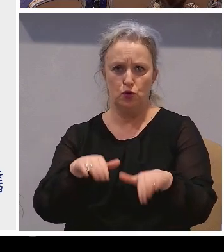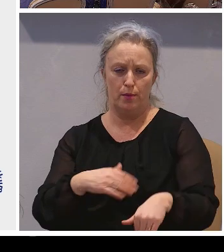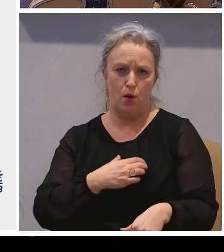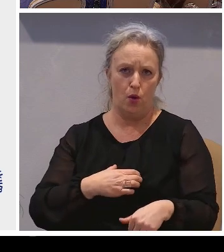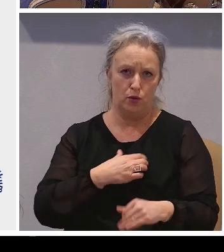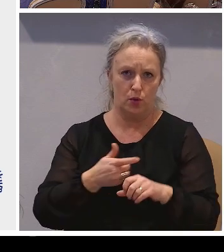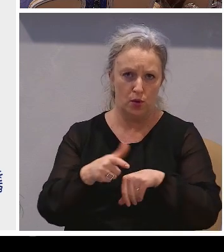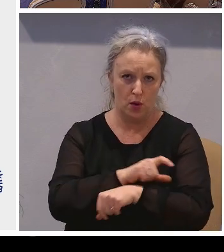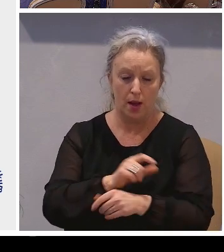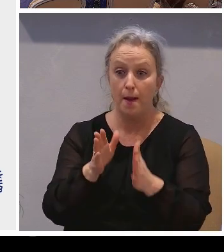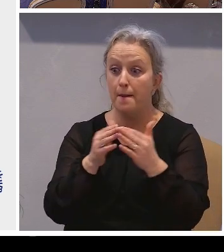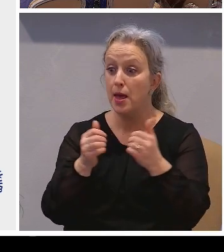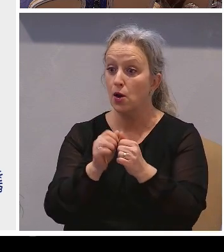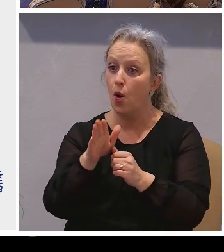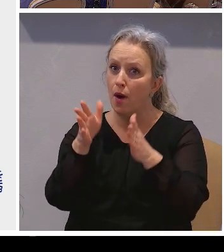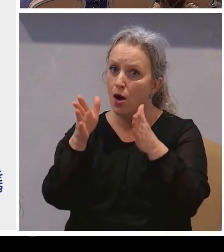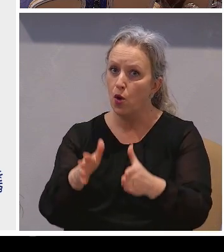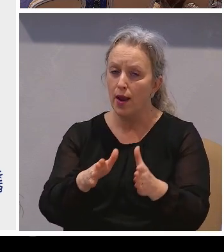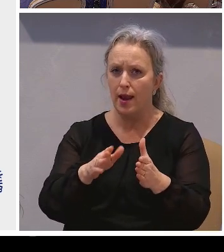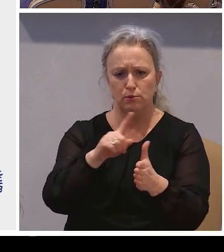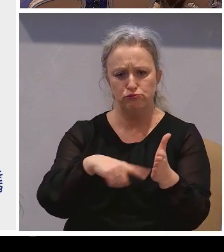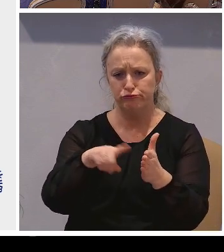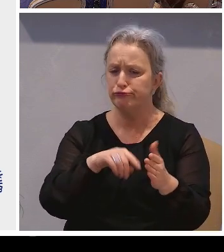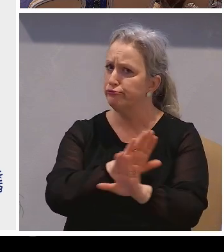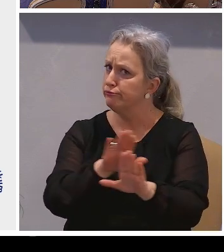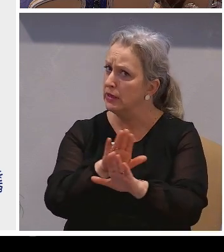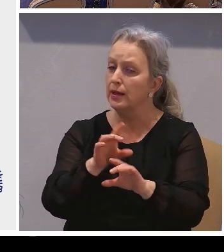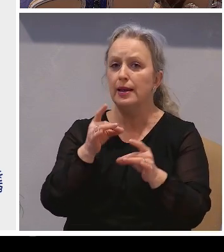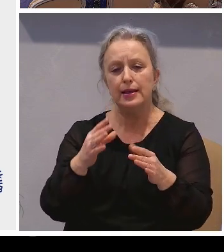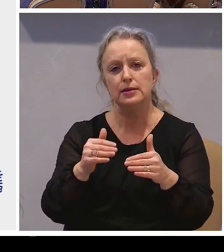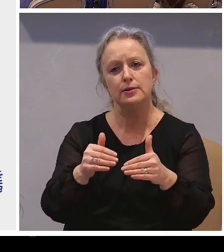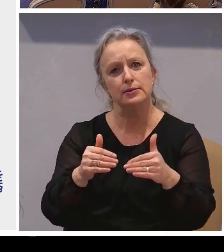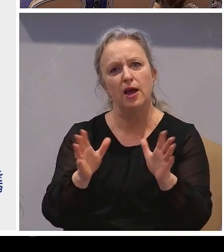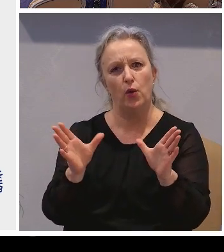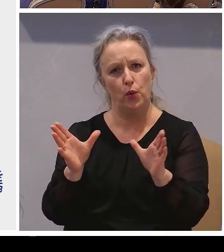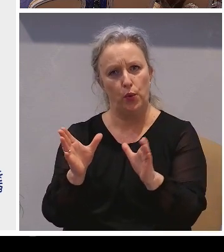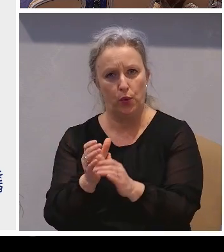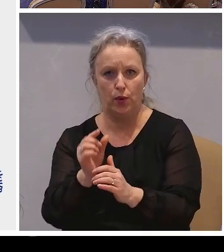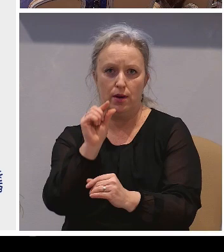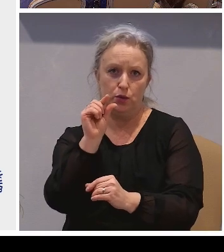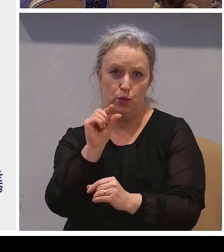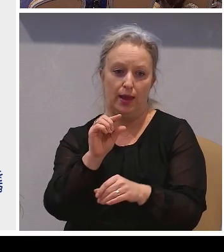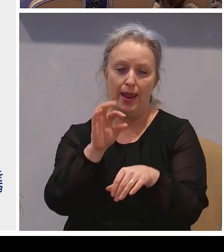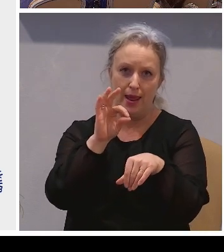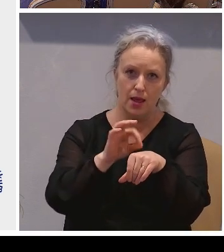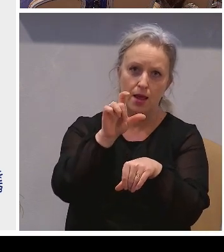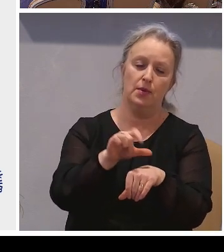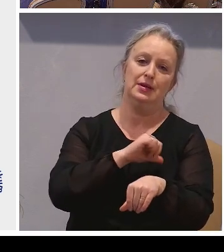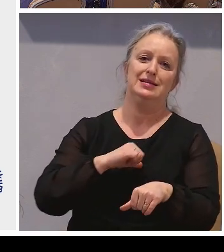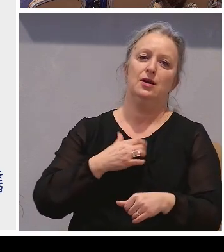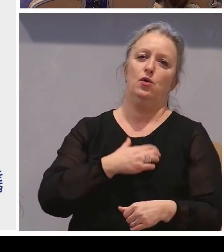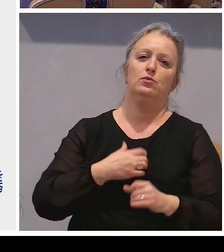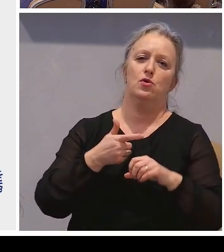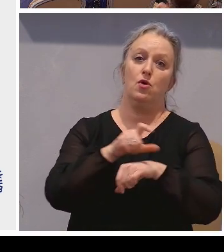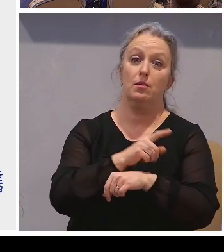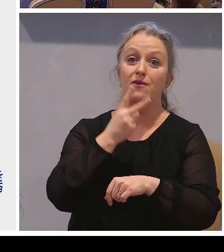central. roll, me ei tühista seda, aga see peab, nad peavad As seda an natukene adult, tagasi their tõmbama. autonomy Ja nüüd, is kui te vaatate important. seda The